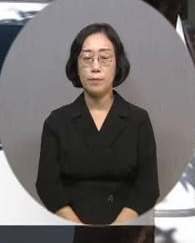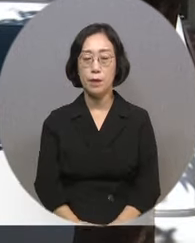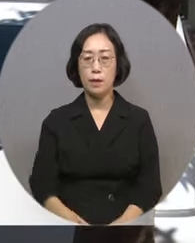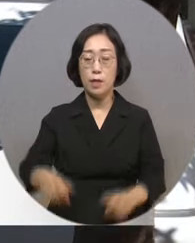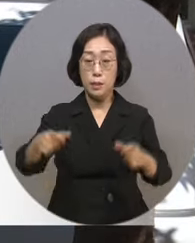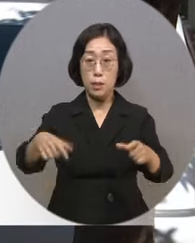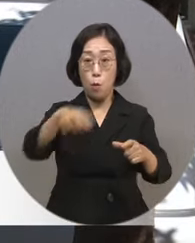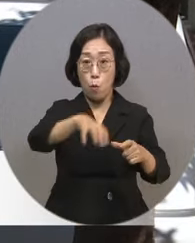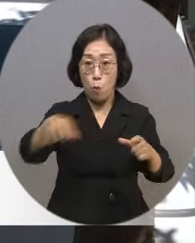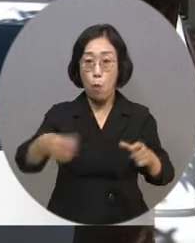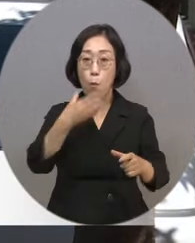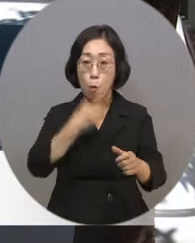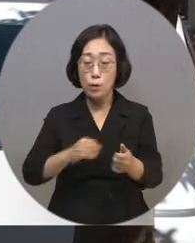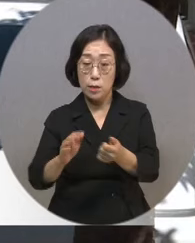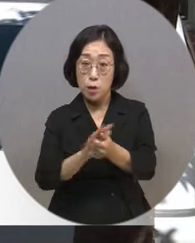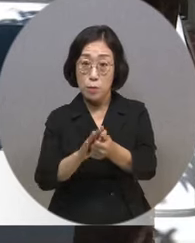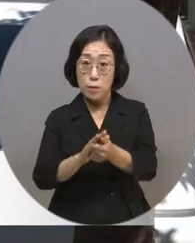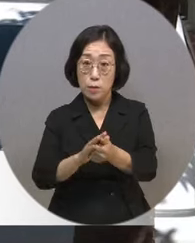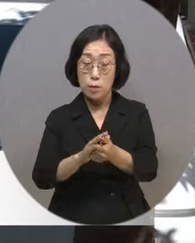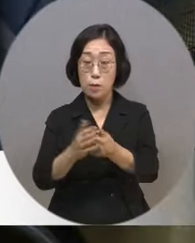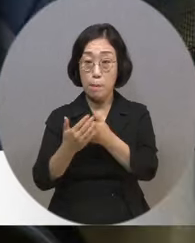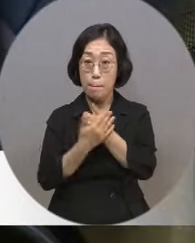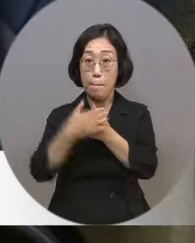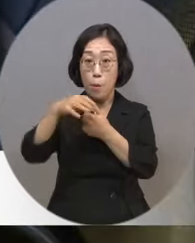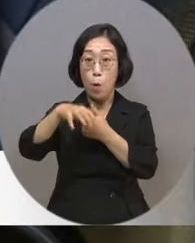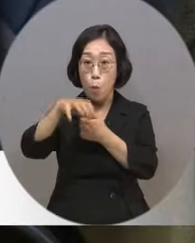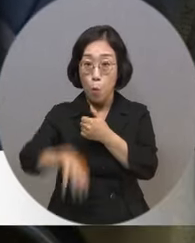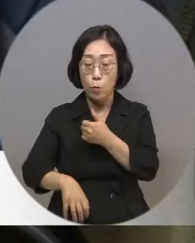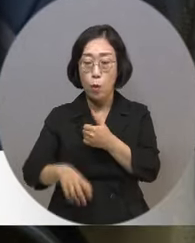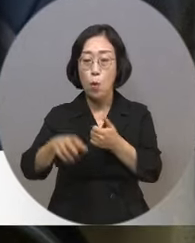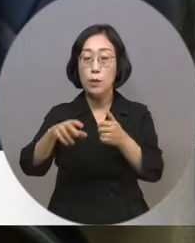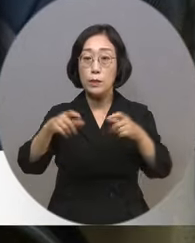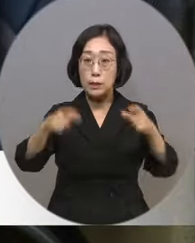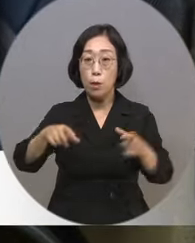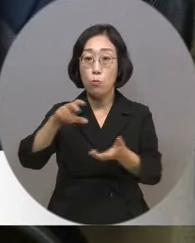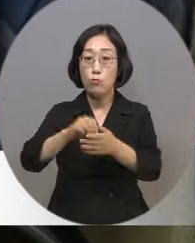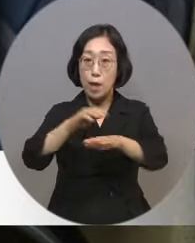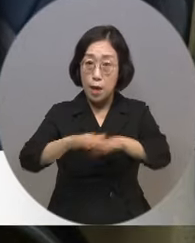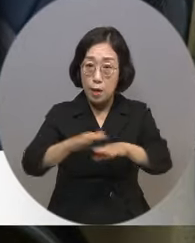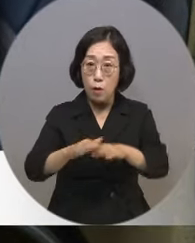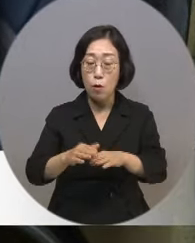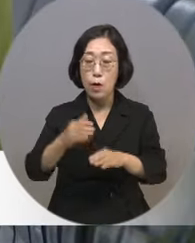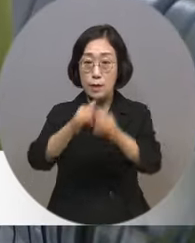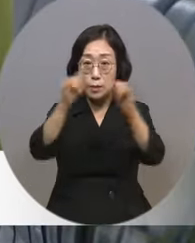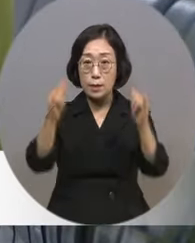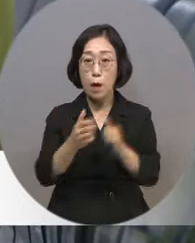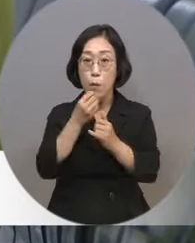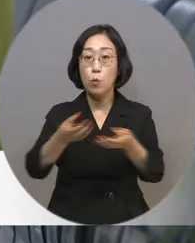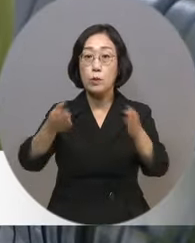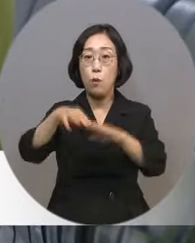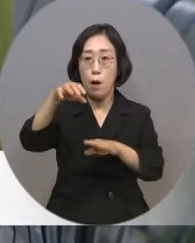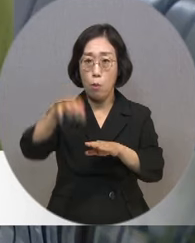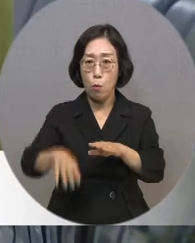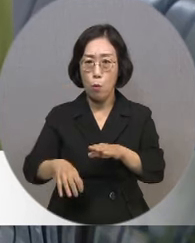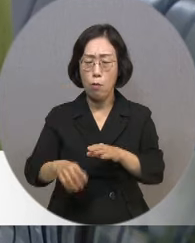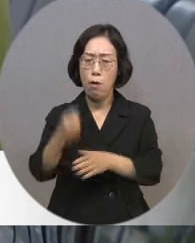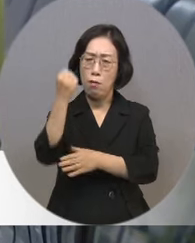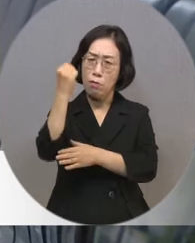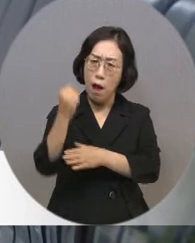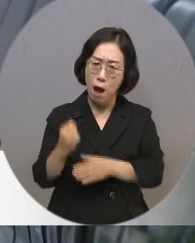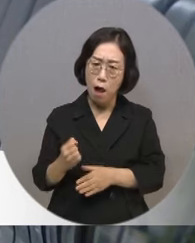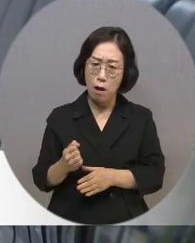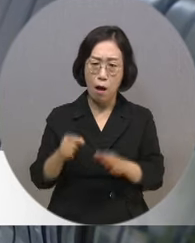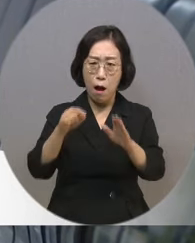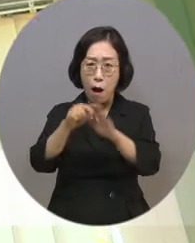지역사회에서 다양한 복지 서비스를 제공하고 지역의 문제를 해결해주는 사회복지관이 시설 노후화로 이용자의 안전을